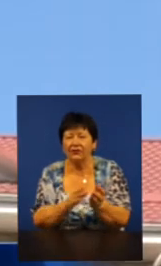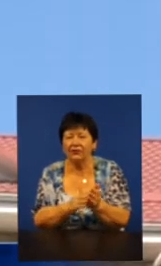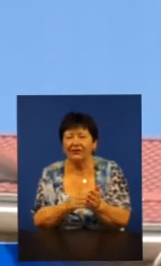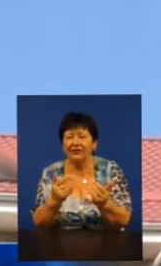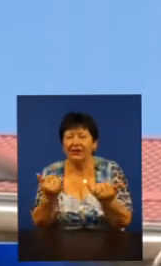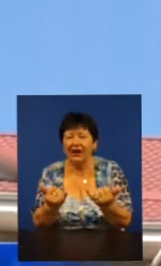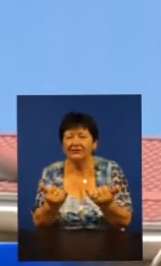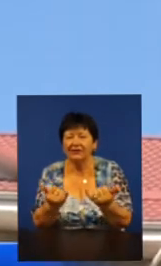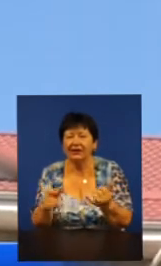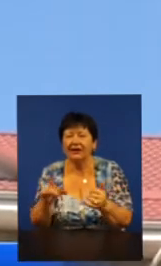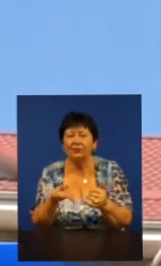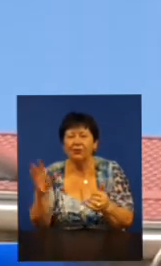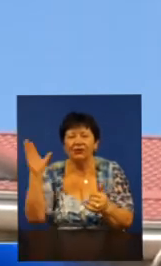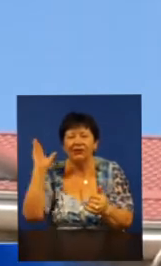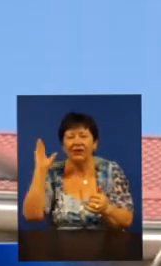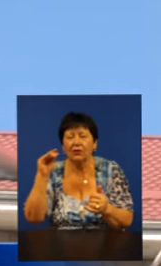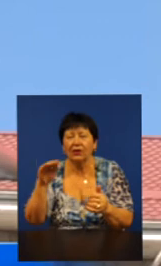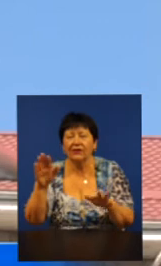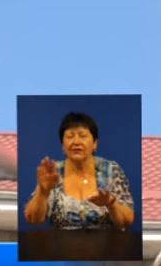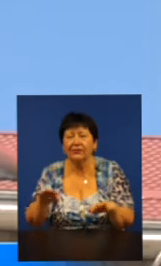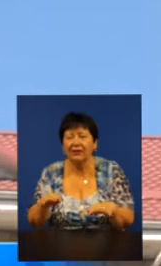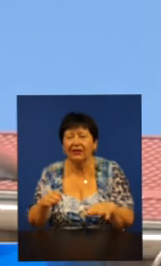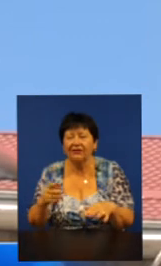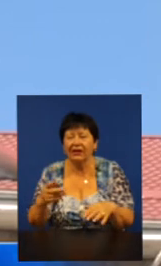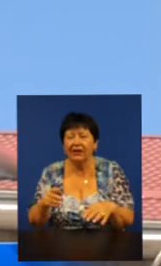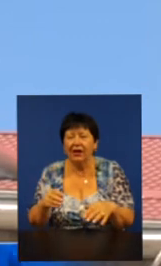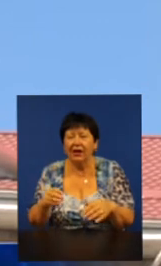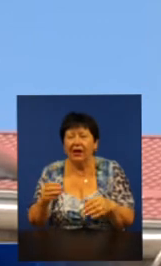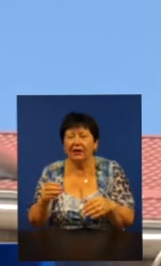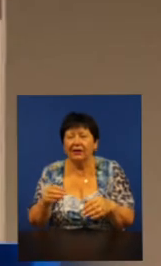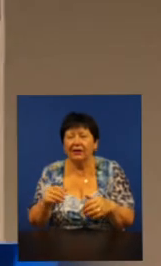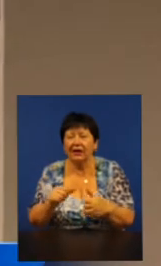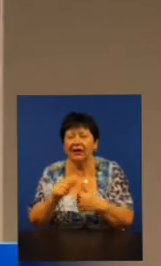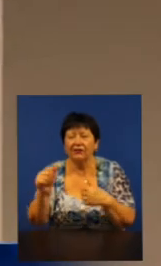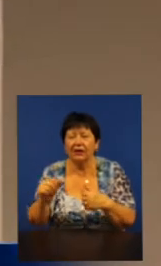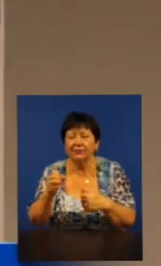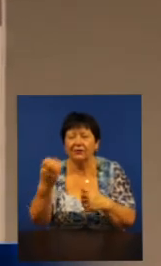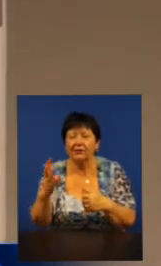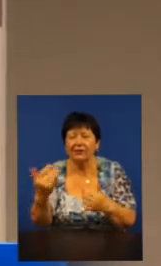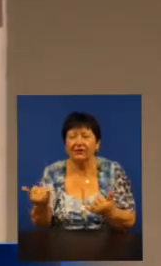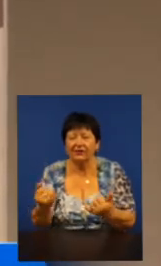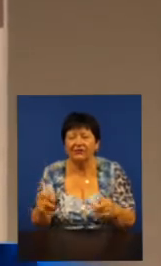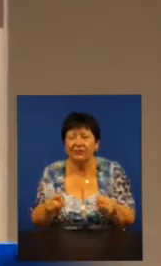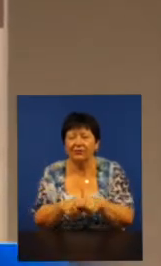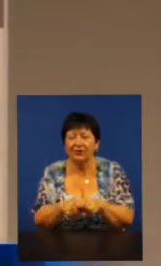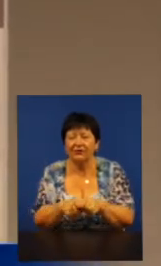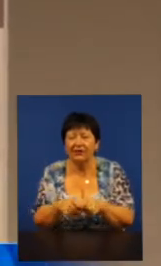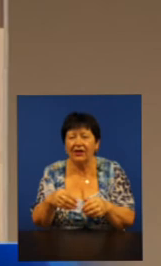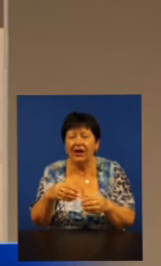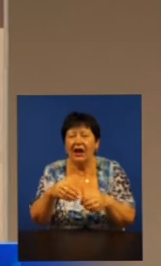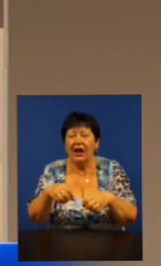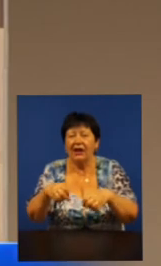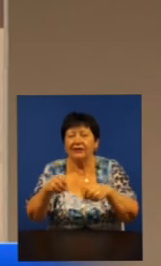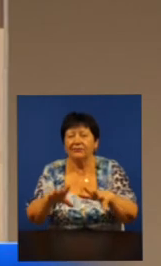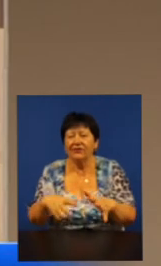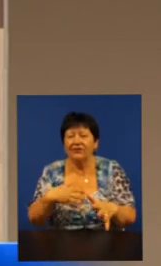angajații administrației publice locale sunt plasați în autoizolare pentru 14 zile. În acest context, potrivit unei dispoziții a primarului